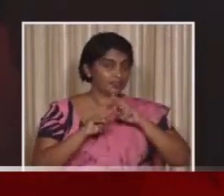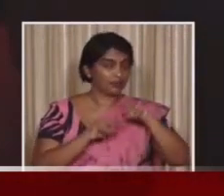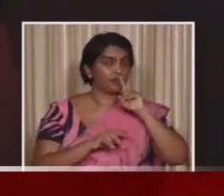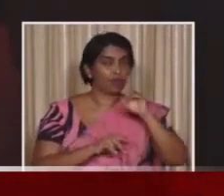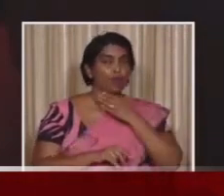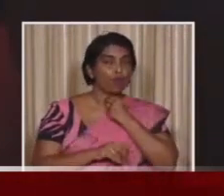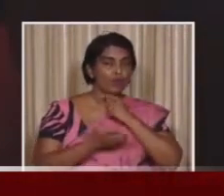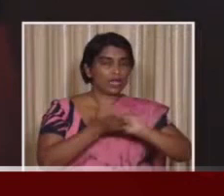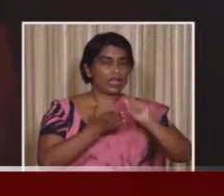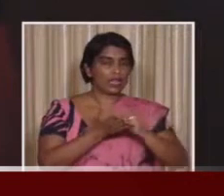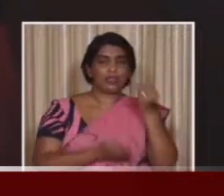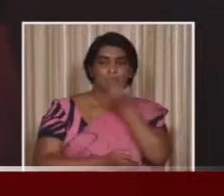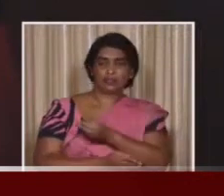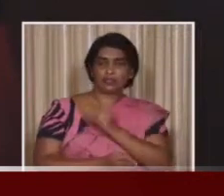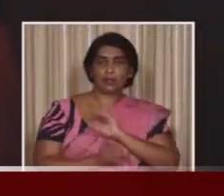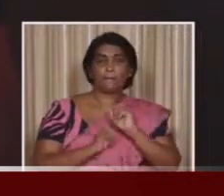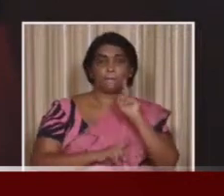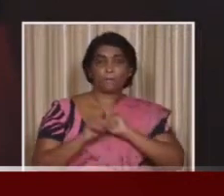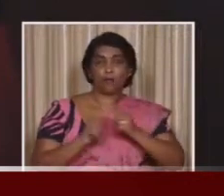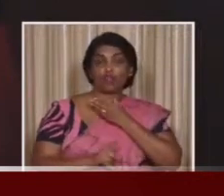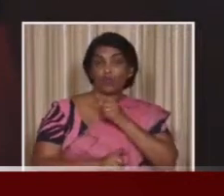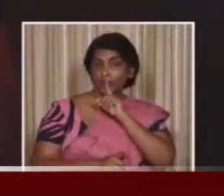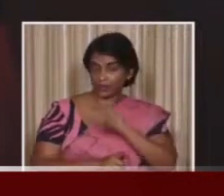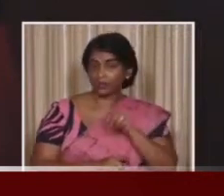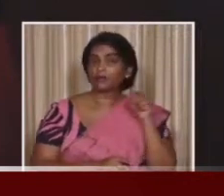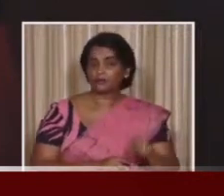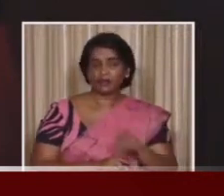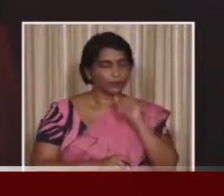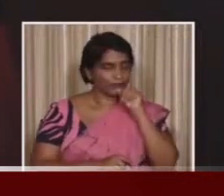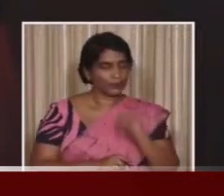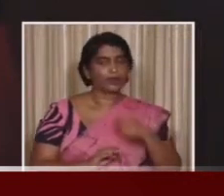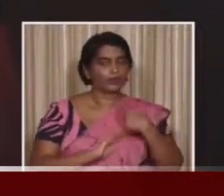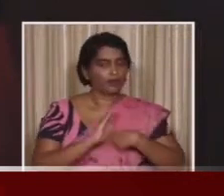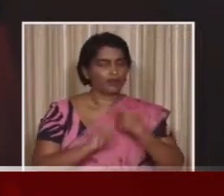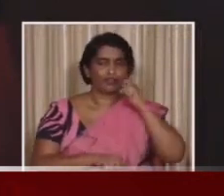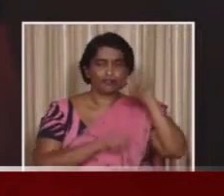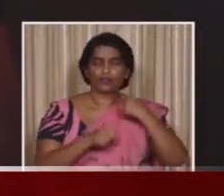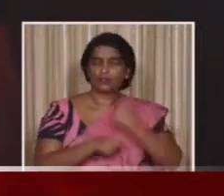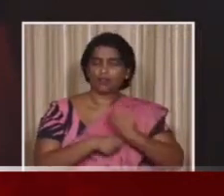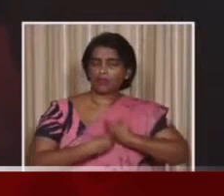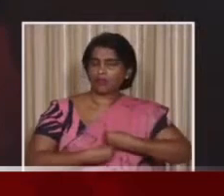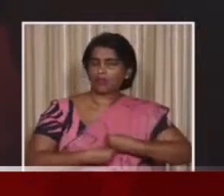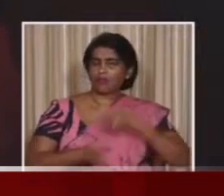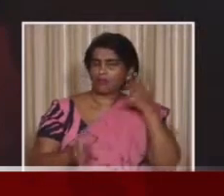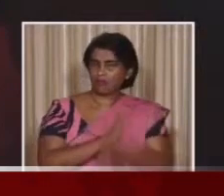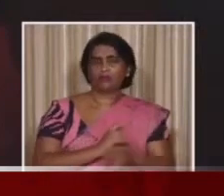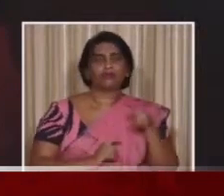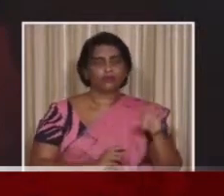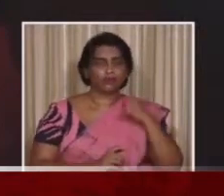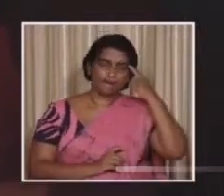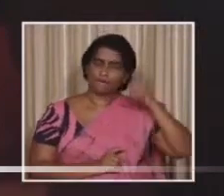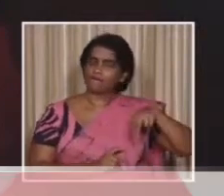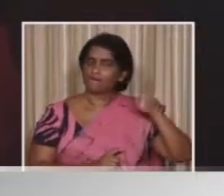சயித் பிரேமதாசு தெரிவித்துள்ளார். நாடாளுமன்றத்தில் நேற்று விசேட கூற்றொன்றை முன்வைத்து குறிப்பிடுகையிலே அவர் மேற்கொண்டவாறு